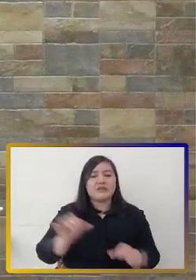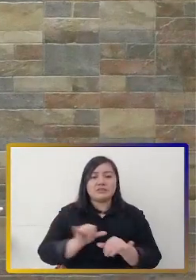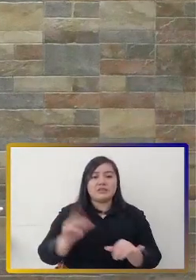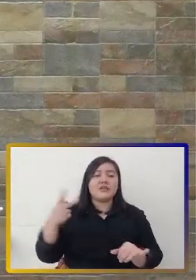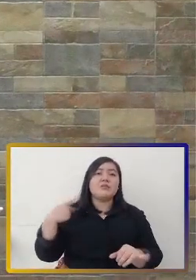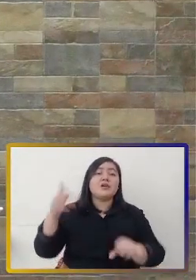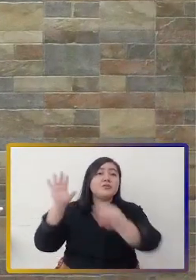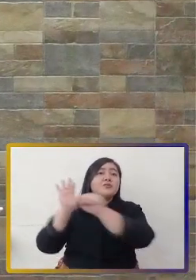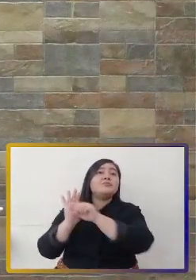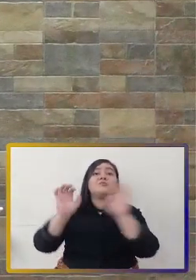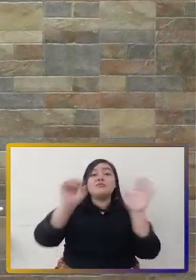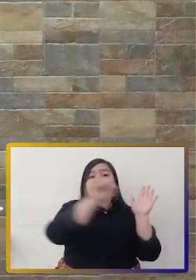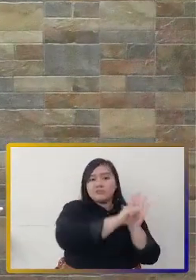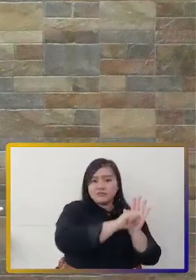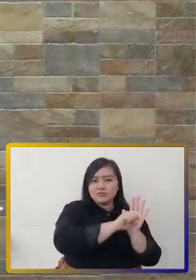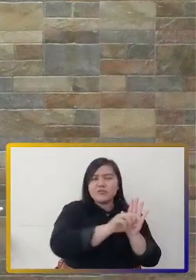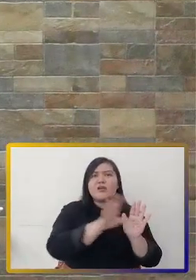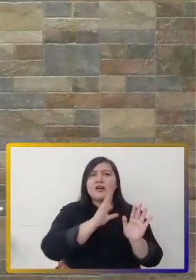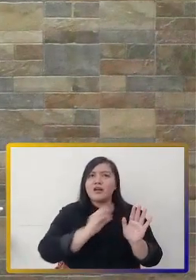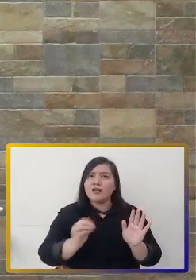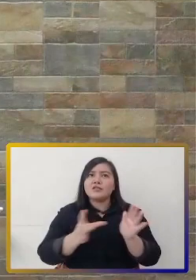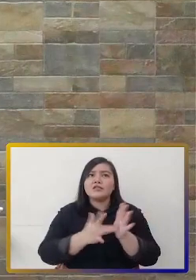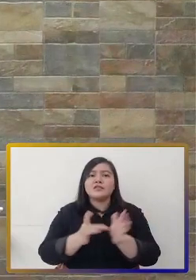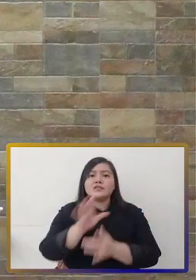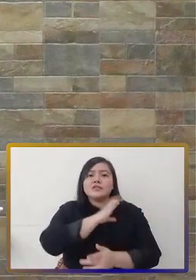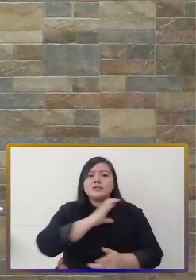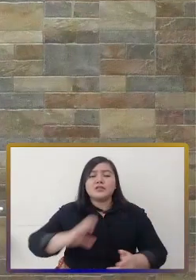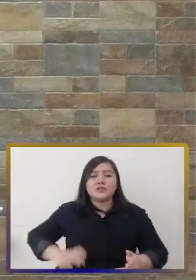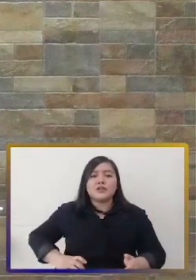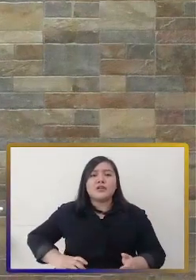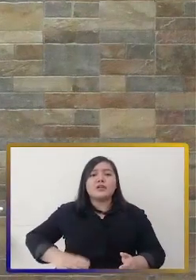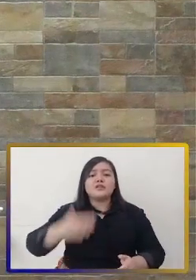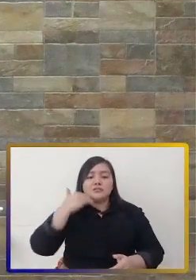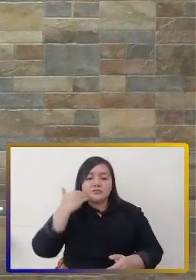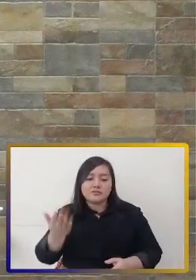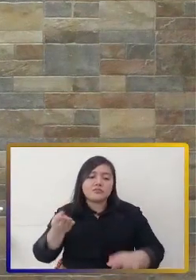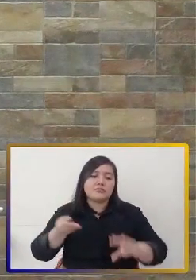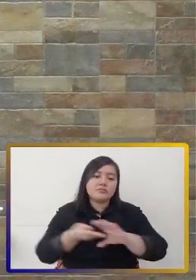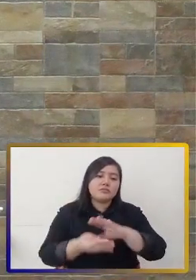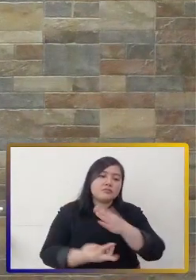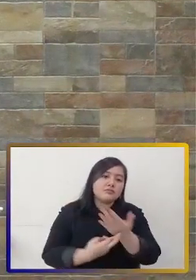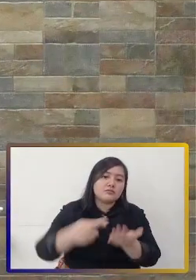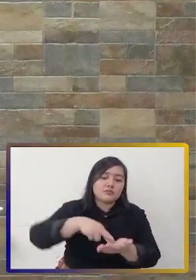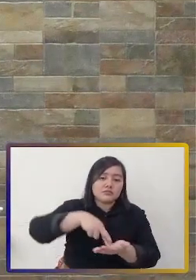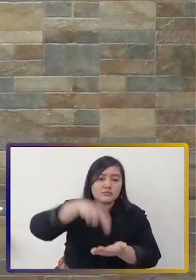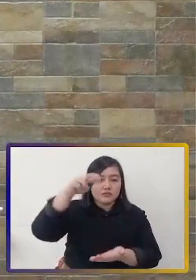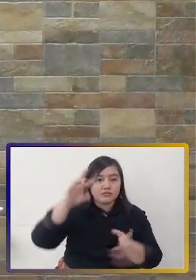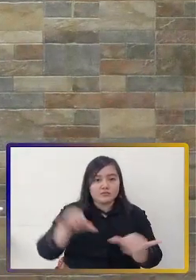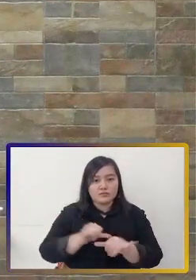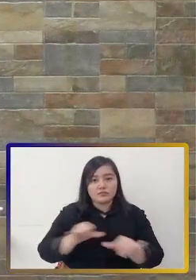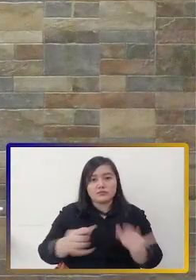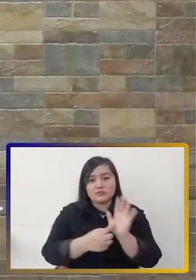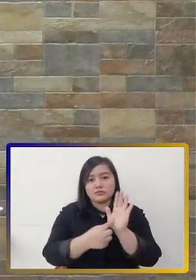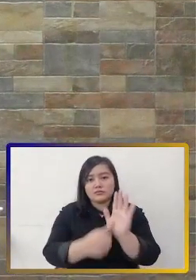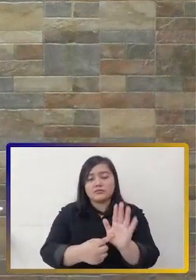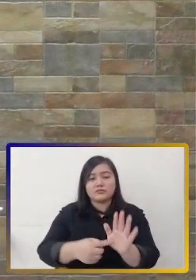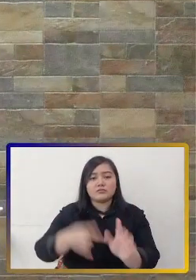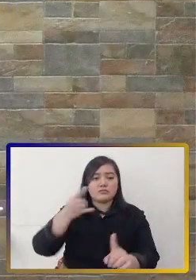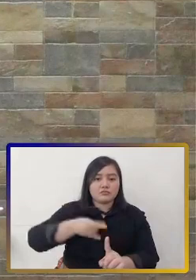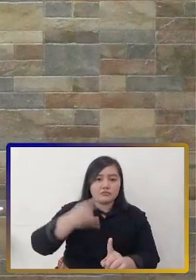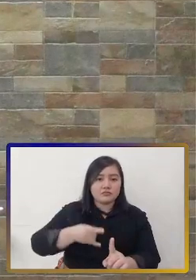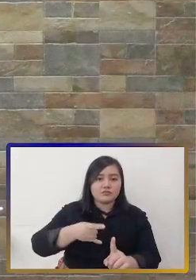pag-alibi at muling pagkabuhay, that's a picture of his persecution. Pero tinay niyo po, umabot sa panahon po natin. Di po ba?